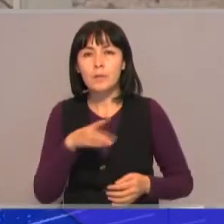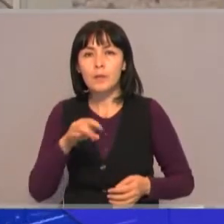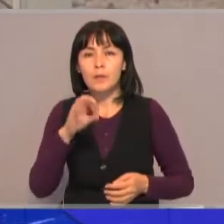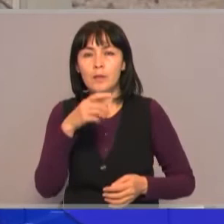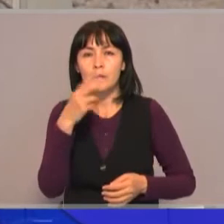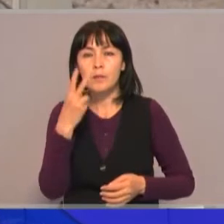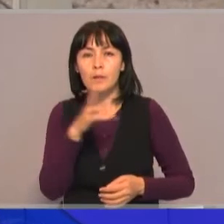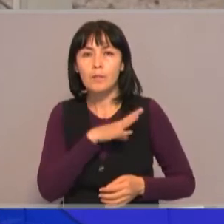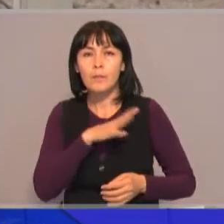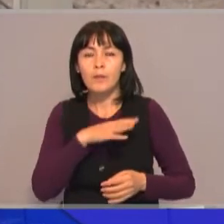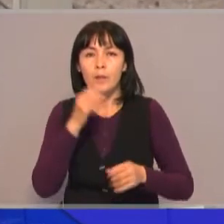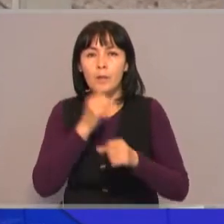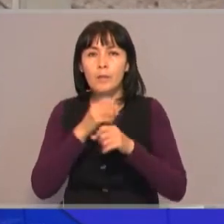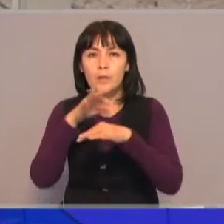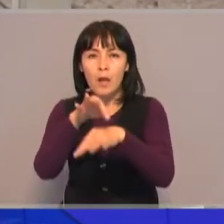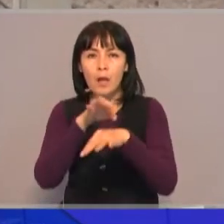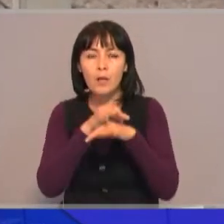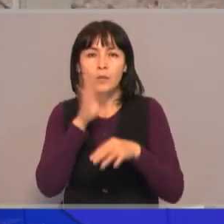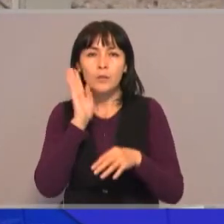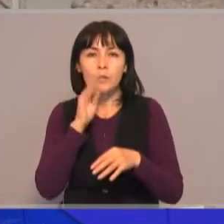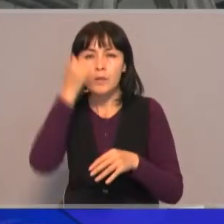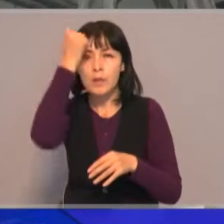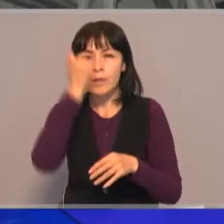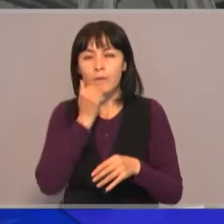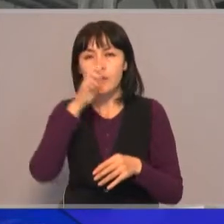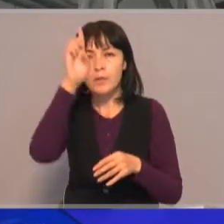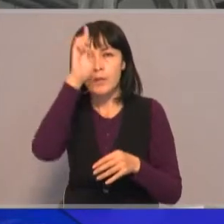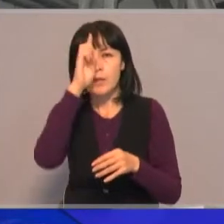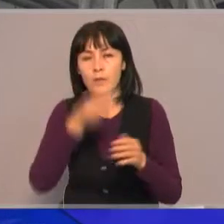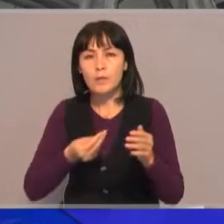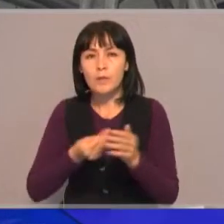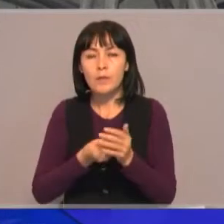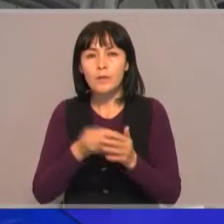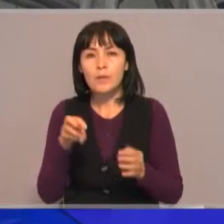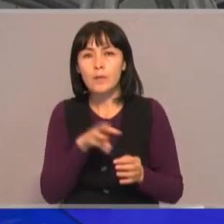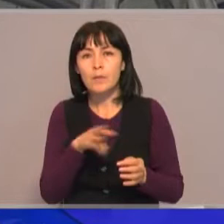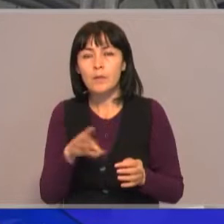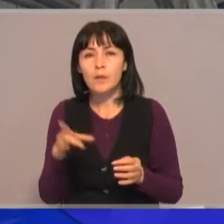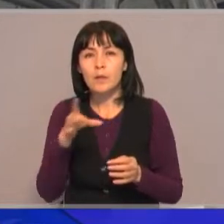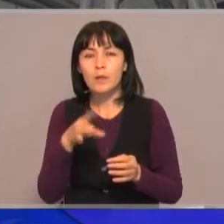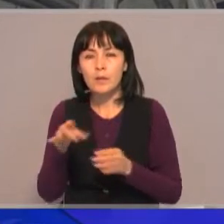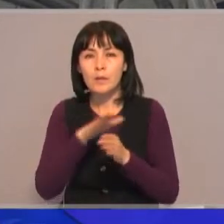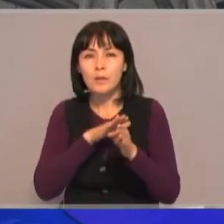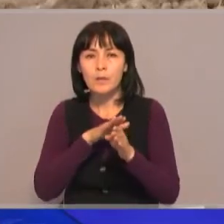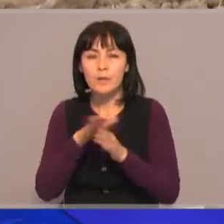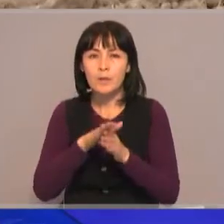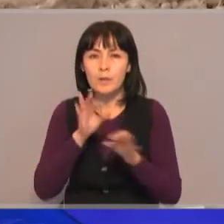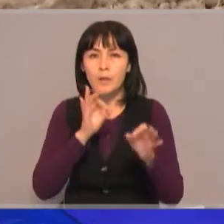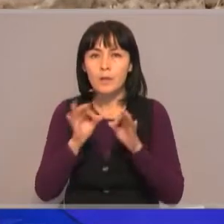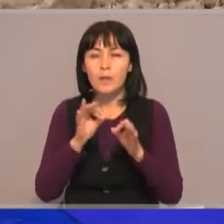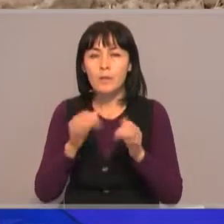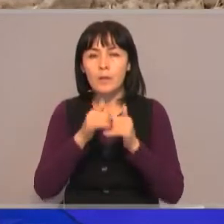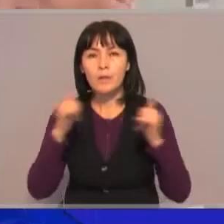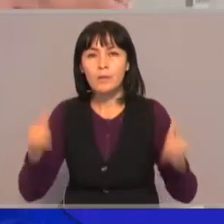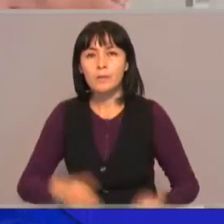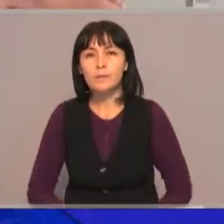были вынуждены пользоваться привозной водой. Благодаря государственному финансированию микрорайон проводятся все блага